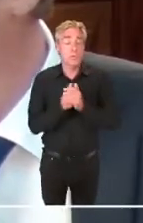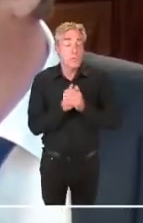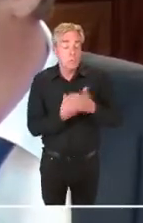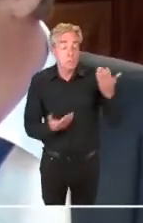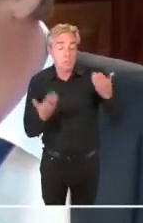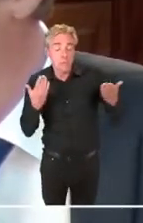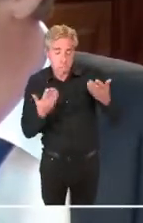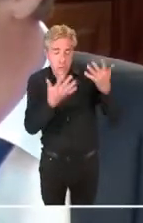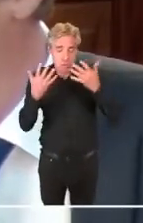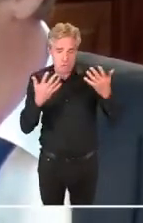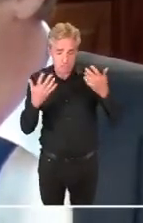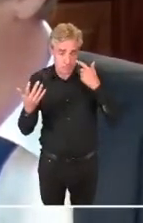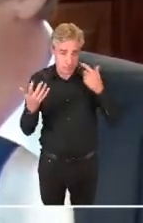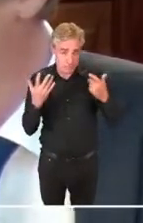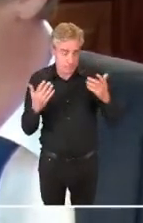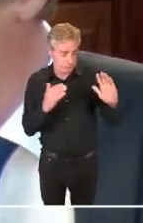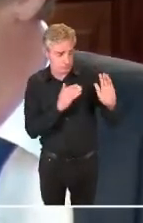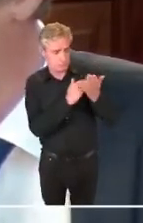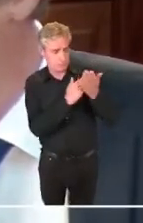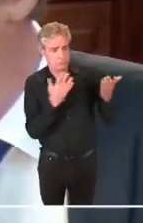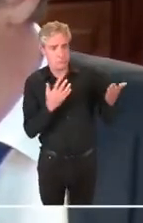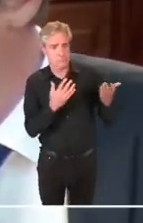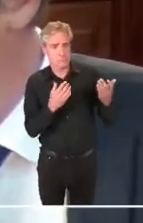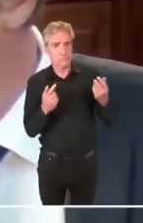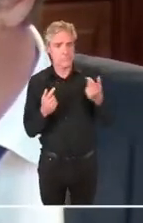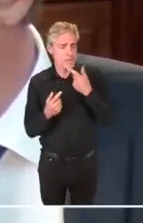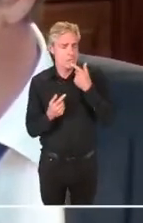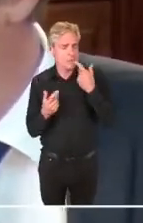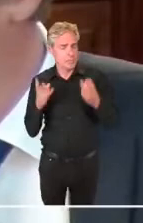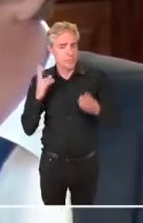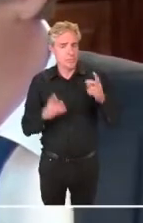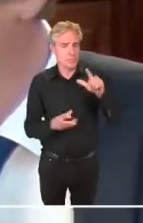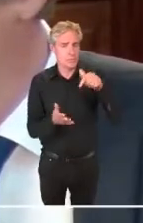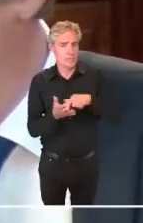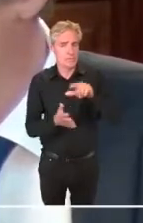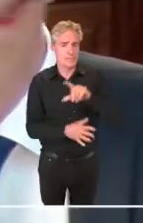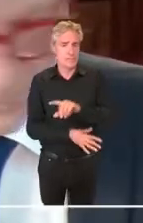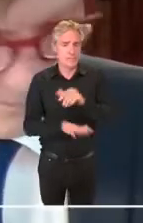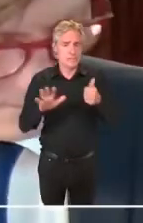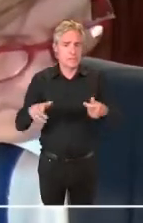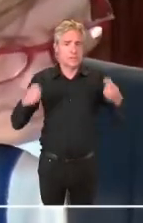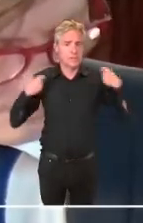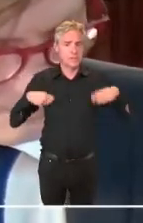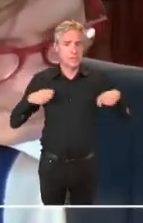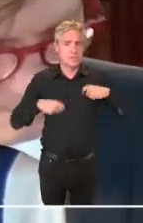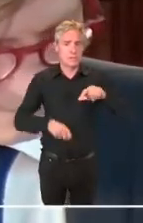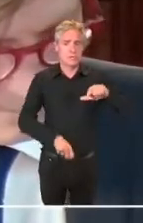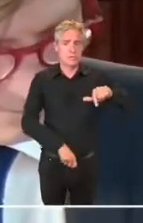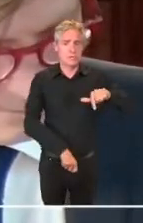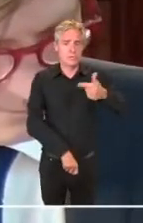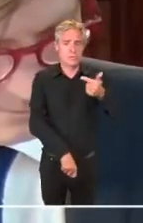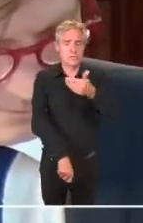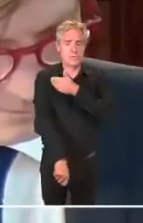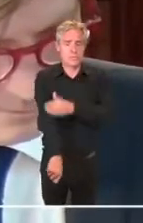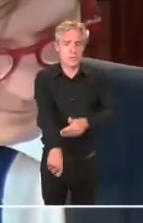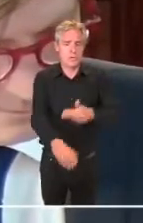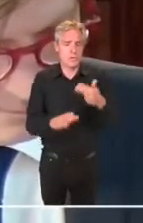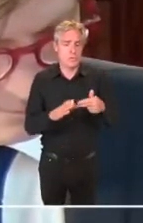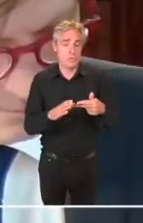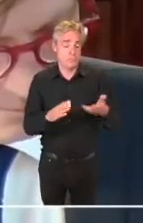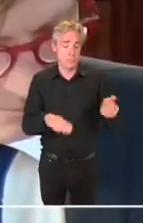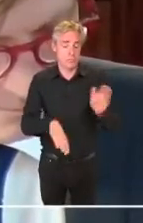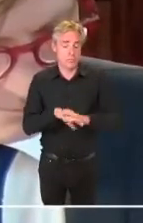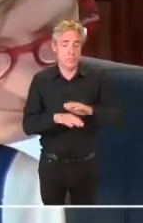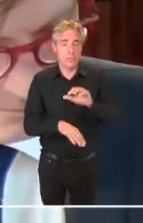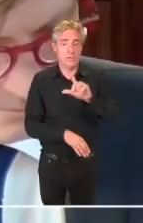on lit ce que vous avez écrit, voudrait dire que d'ici 2026, on dépenserait 12 millions d'euros. Or, au